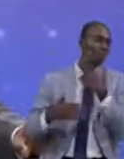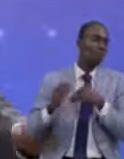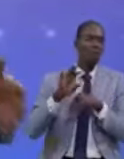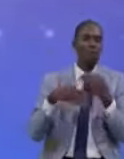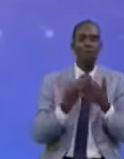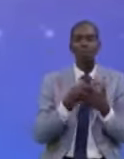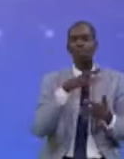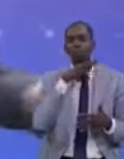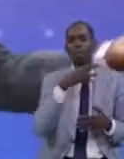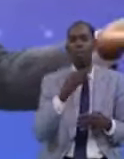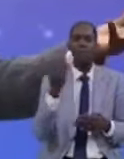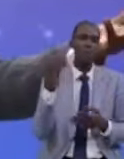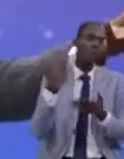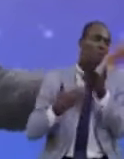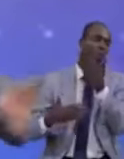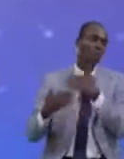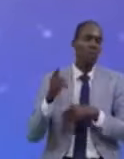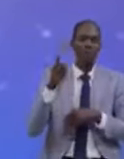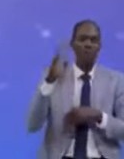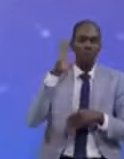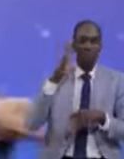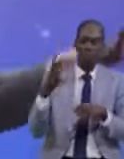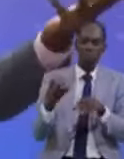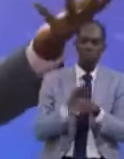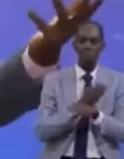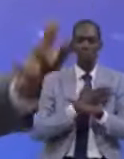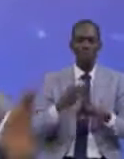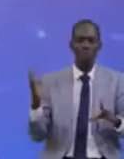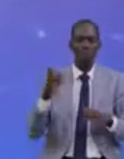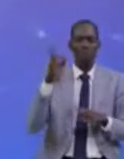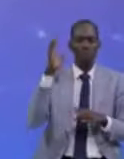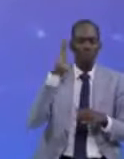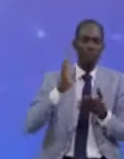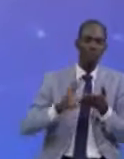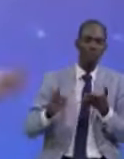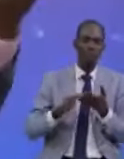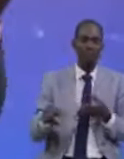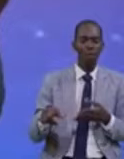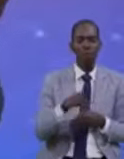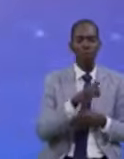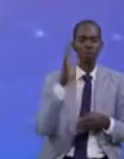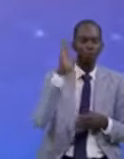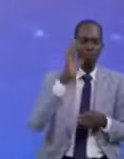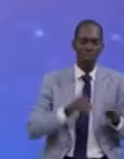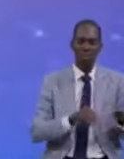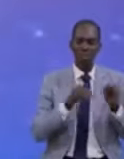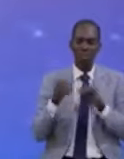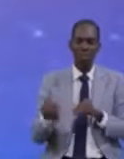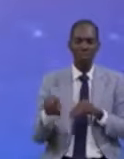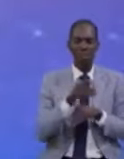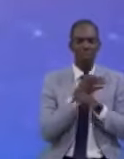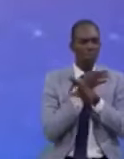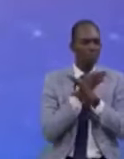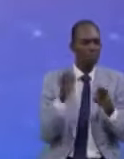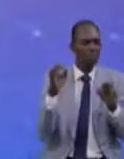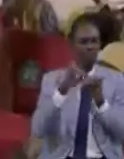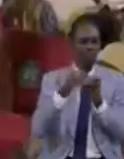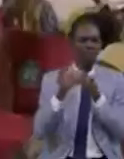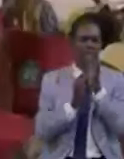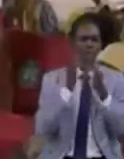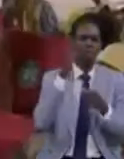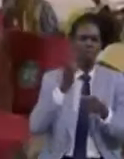passé soient effacé pardonné affranchisles au nom de